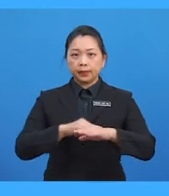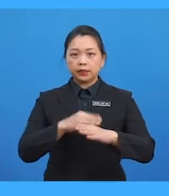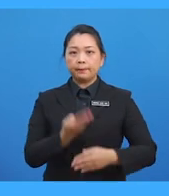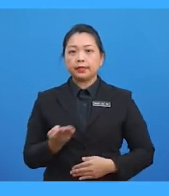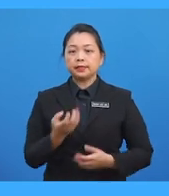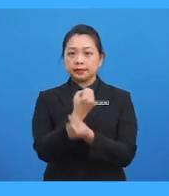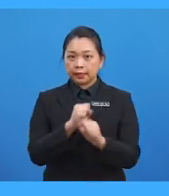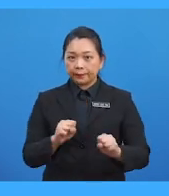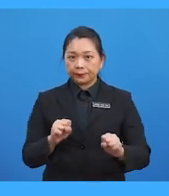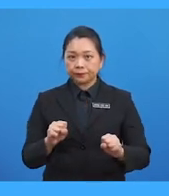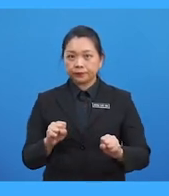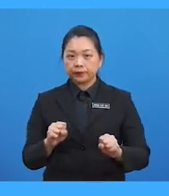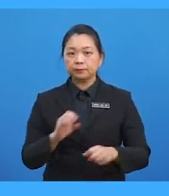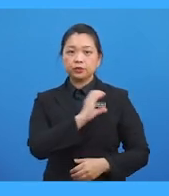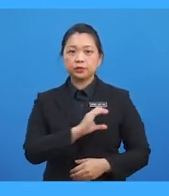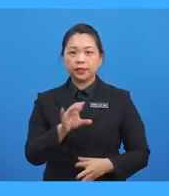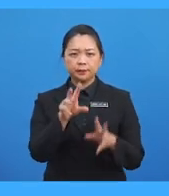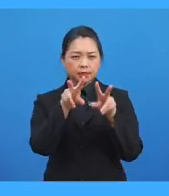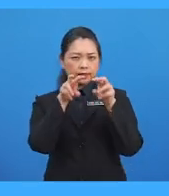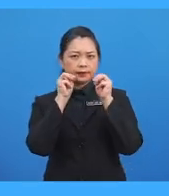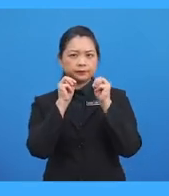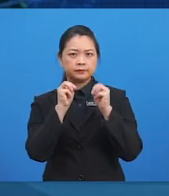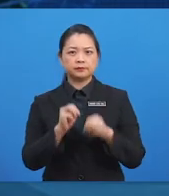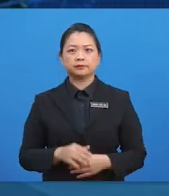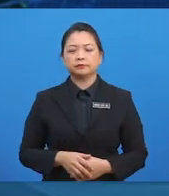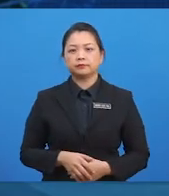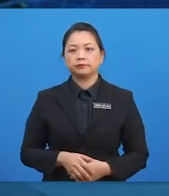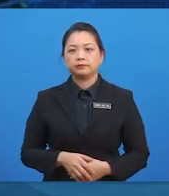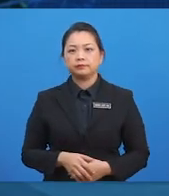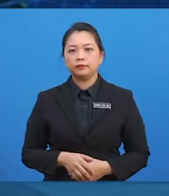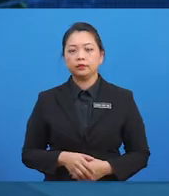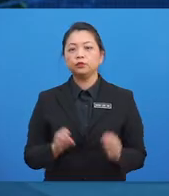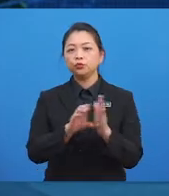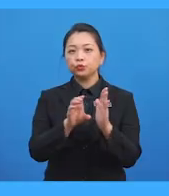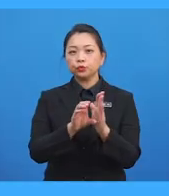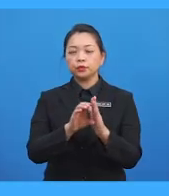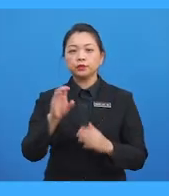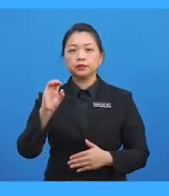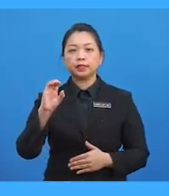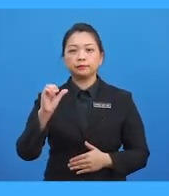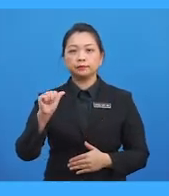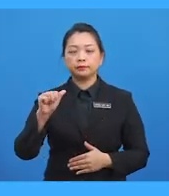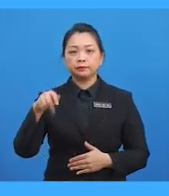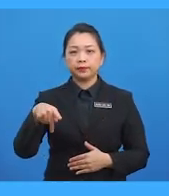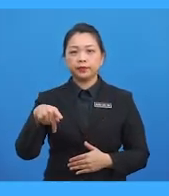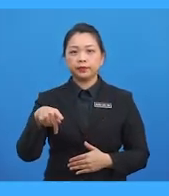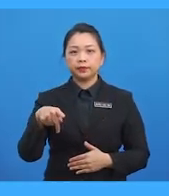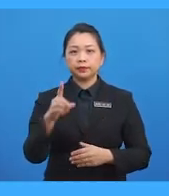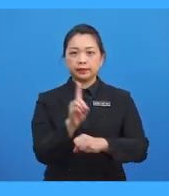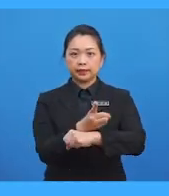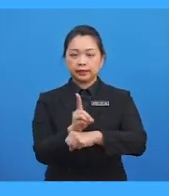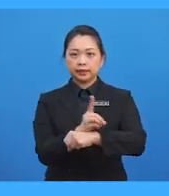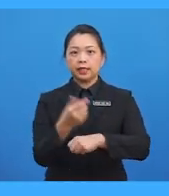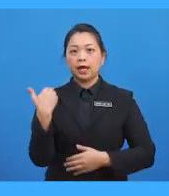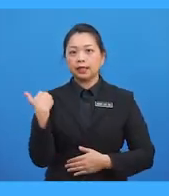dan dinilaikan dengan pandangan mata. Seperti cap dagangan, reka bentuk industri juga ada yang tidak